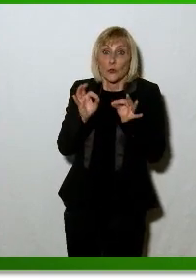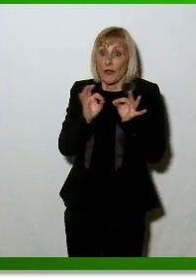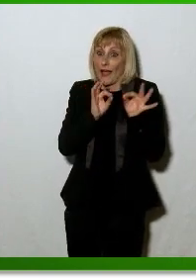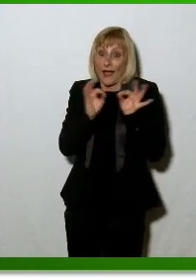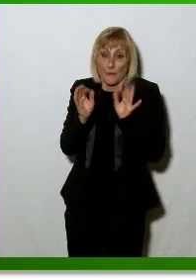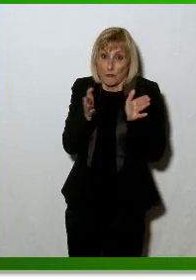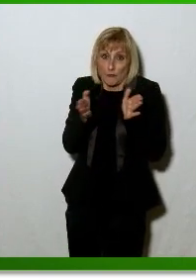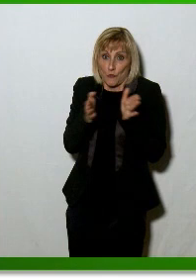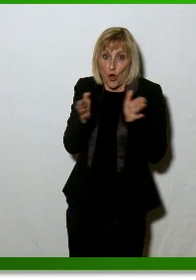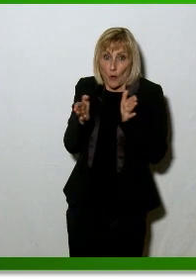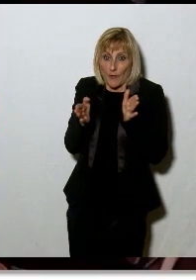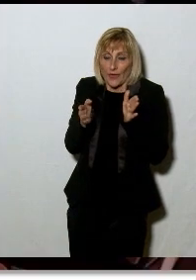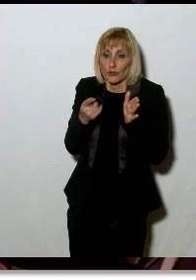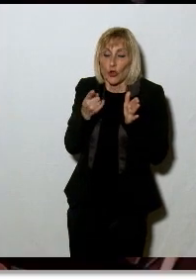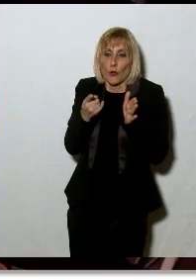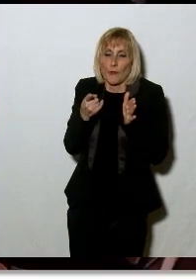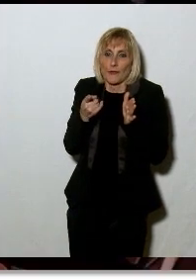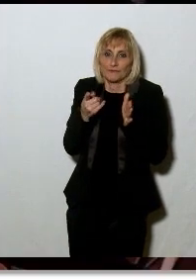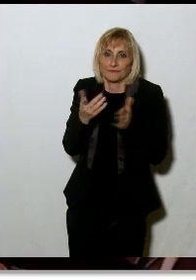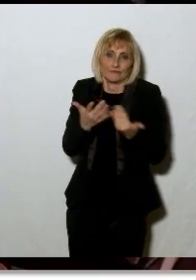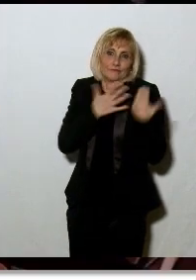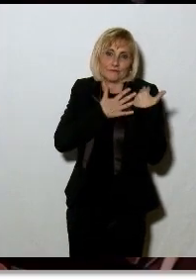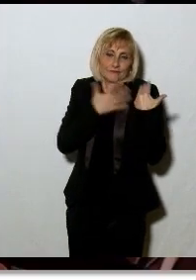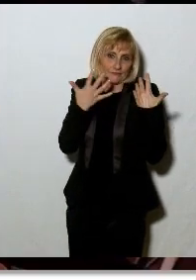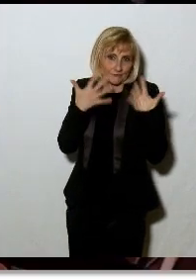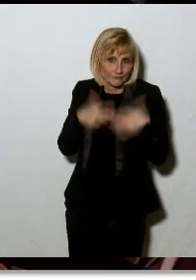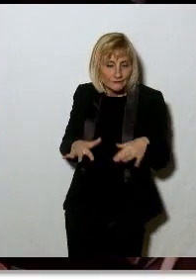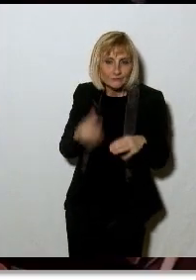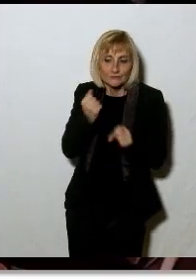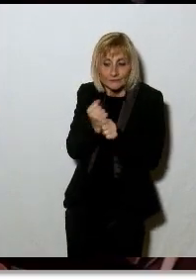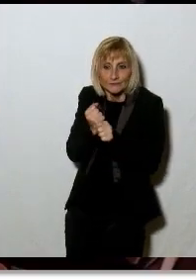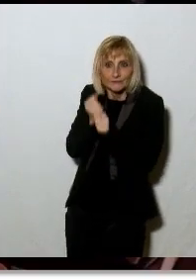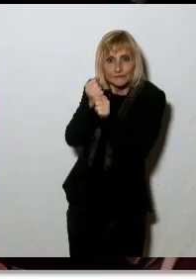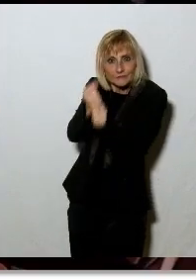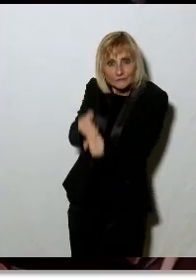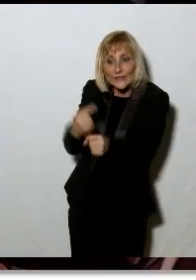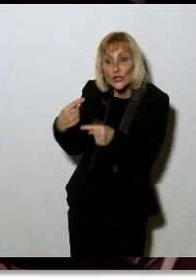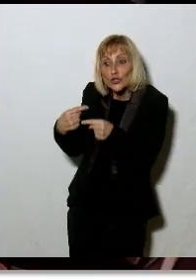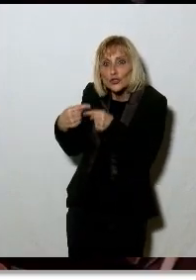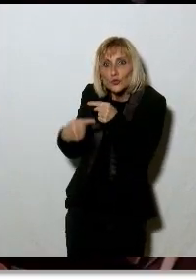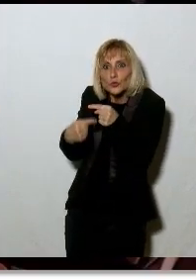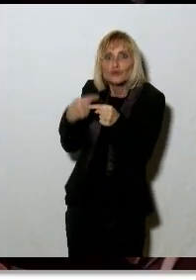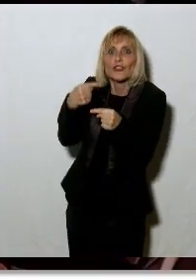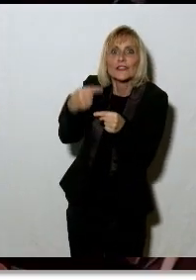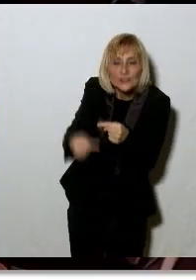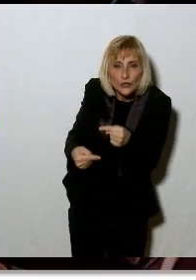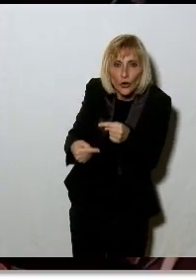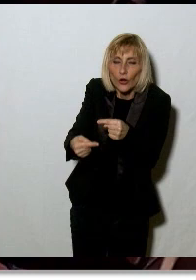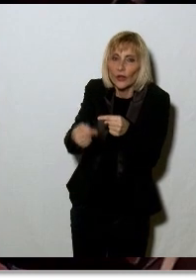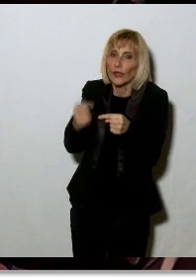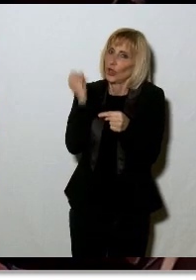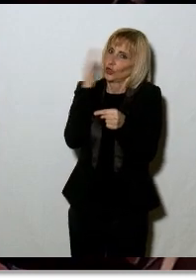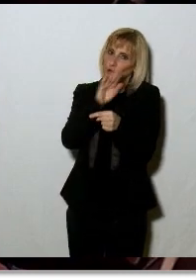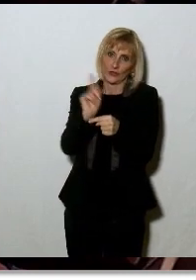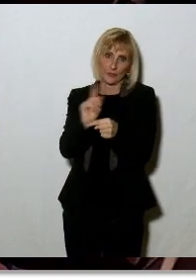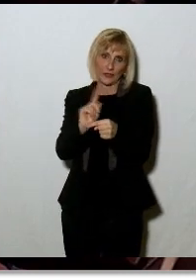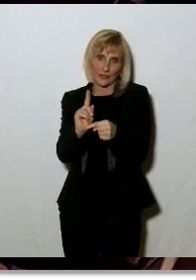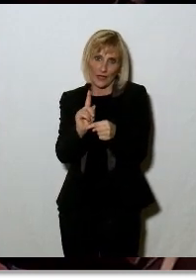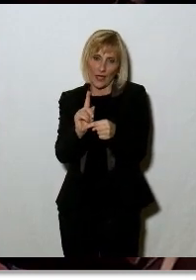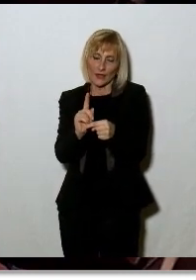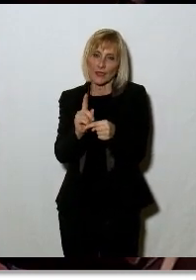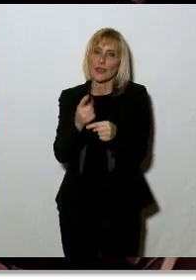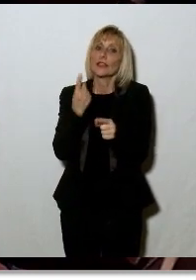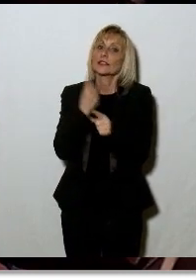passaggio di consegne con un tuo successore Non dimenticarti Ed anzi dai ampio spazio a raccontare